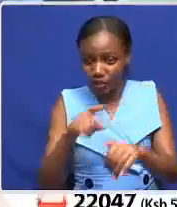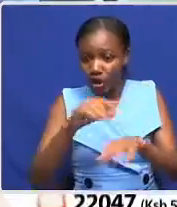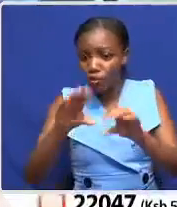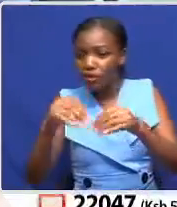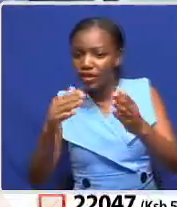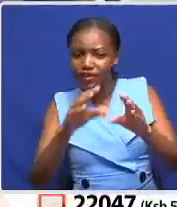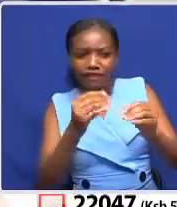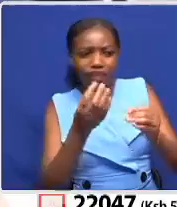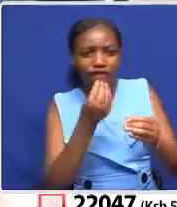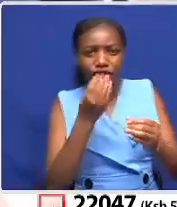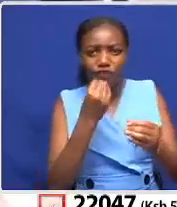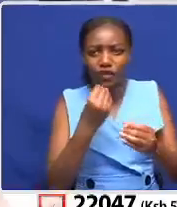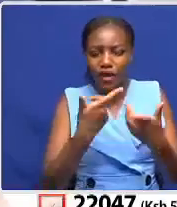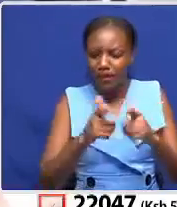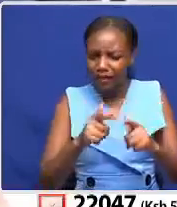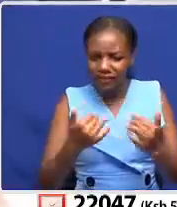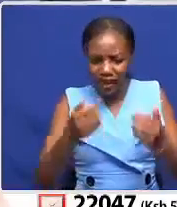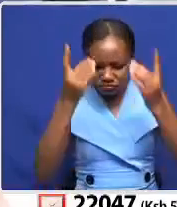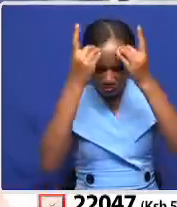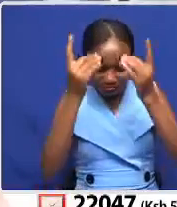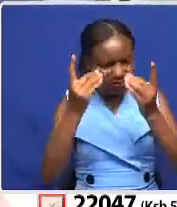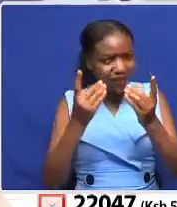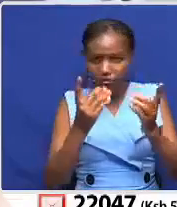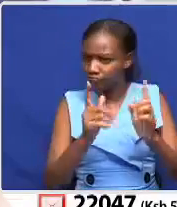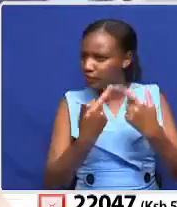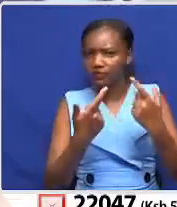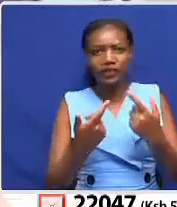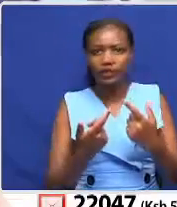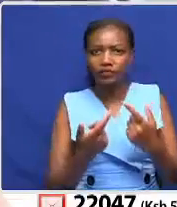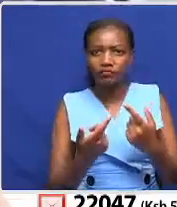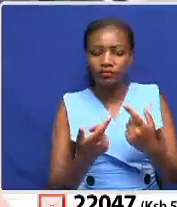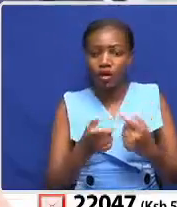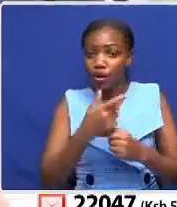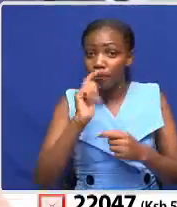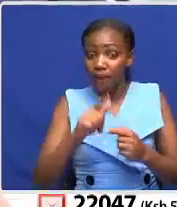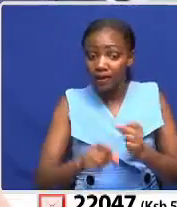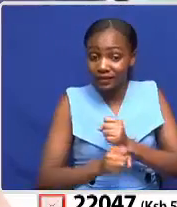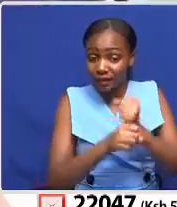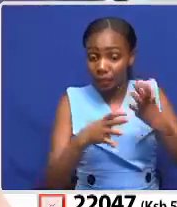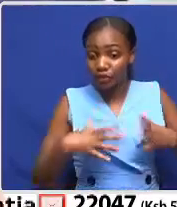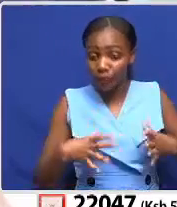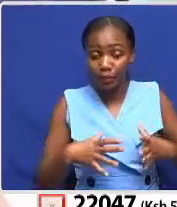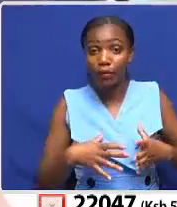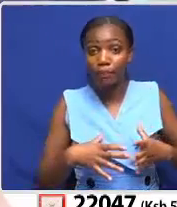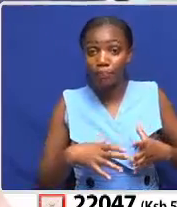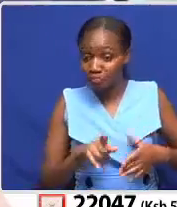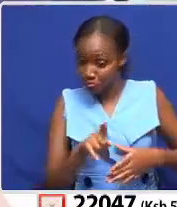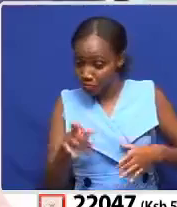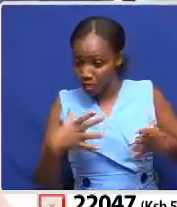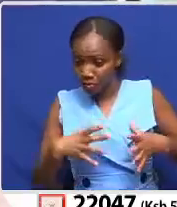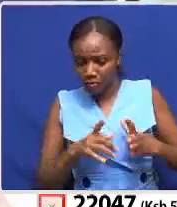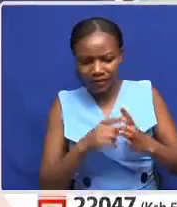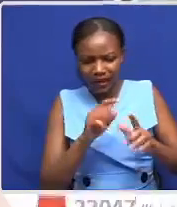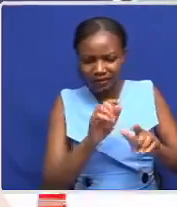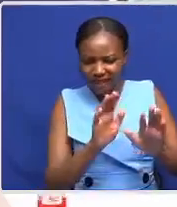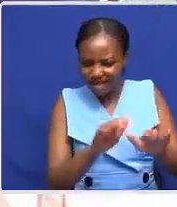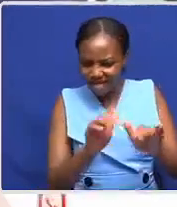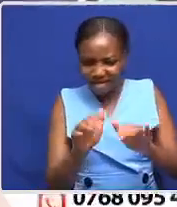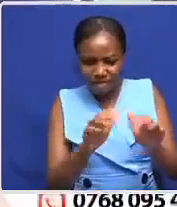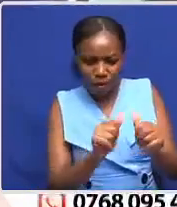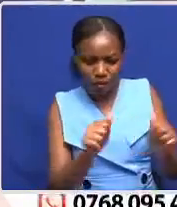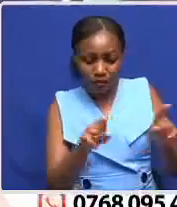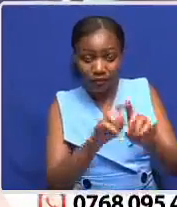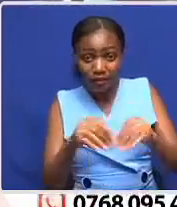mara kadha, lakini tumeona hii ya kupeana chakula hatutaenda mbali. Heri tu wape wakulima hiyo